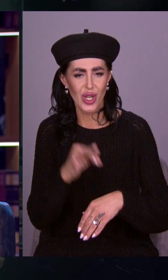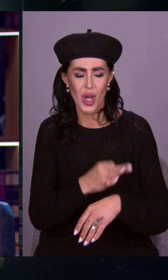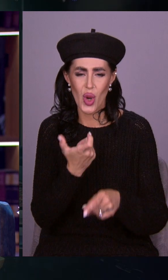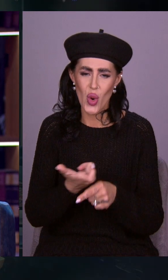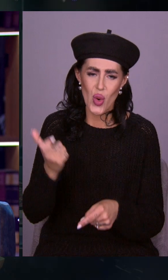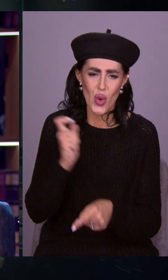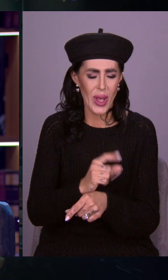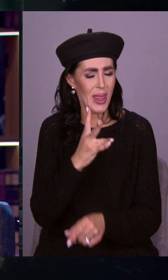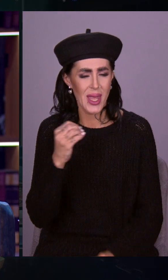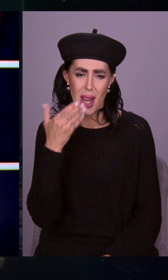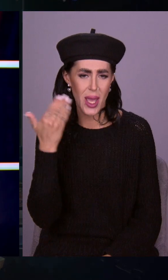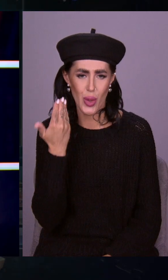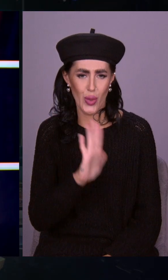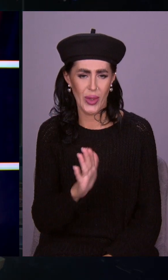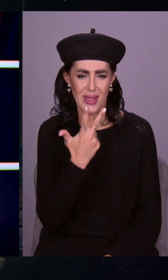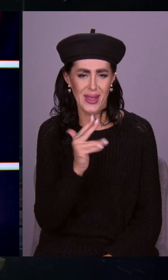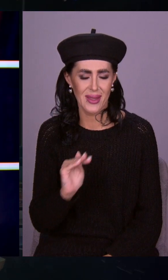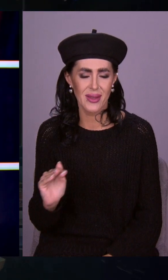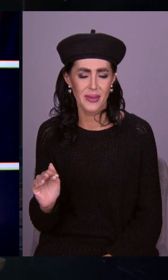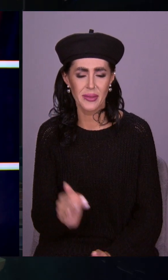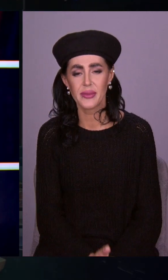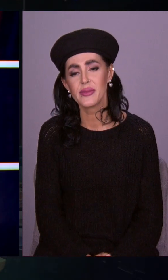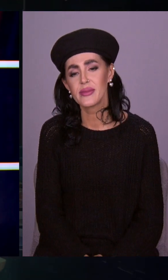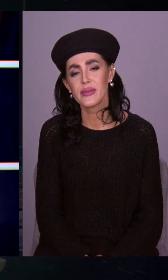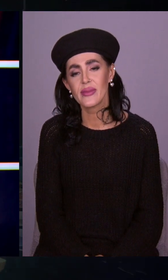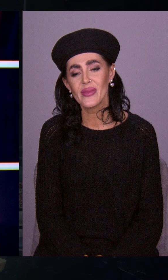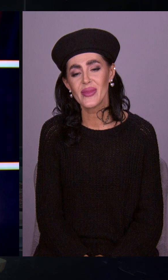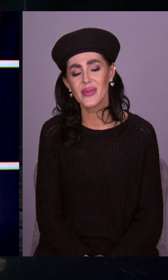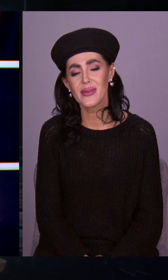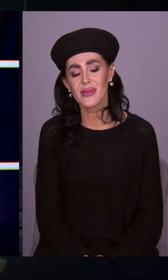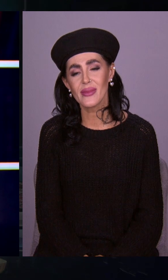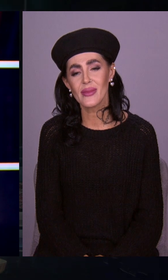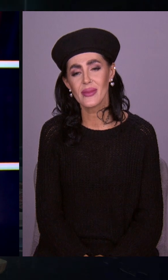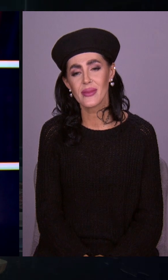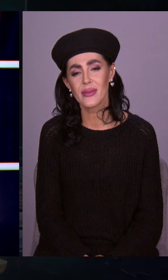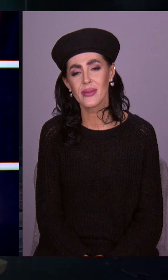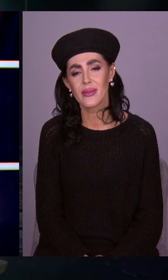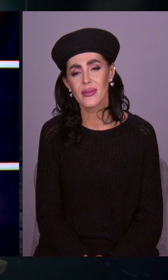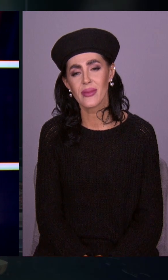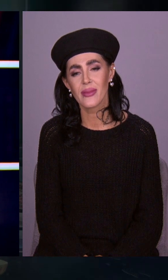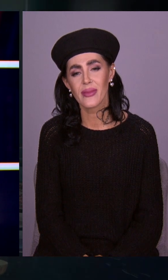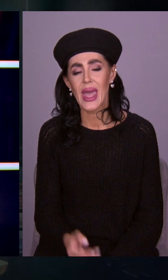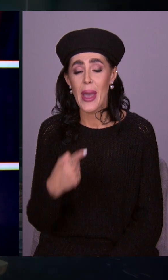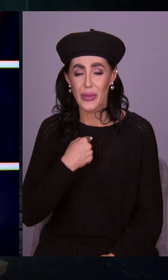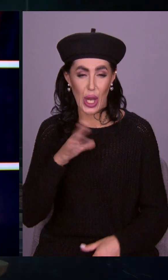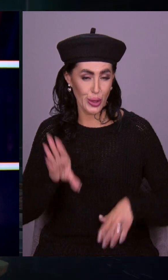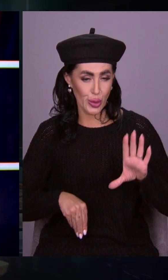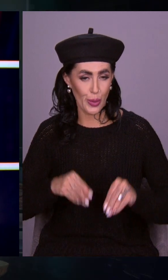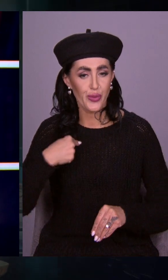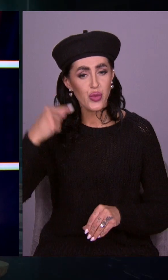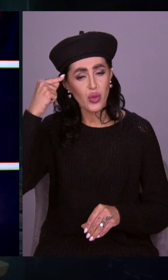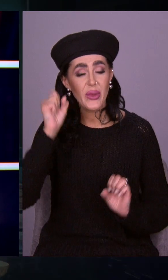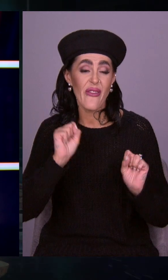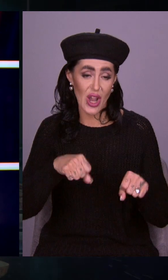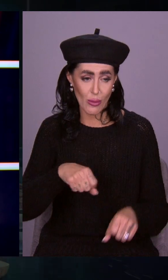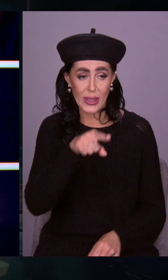нелегко їй. Нелегко. Дуже. Тимур, от я просто думаю, що ти міркував, чого ми тебе запросили.